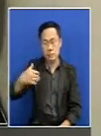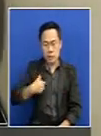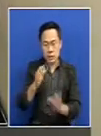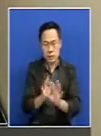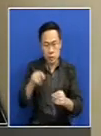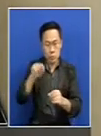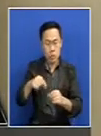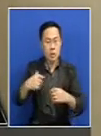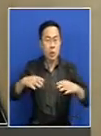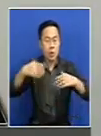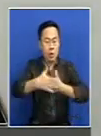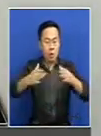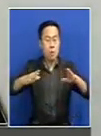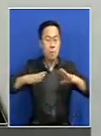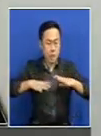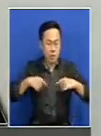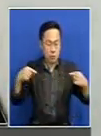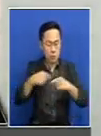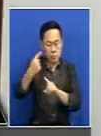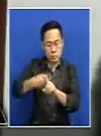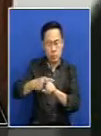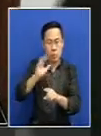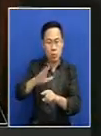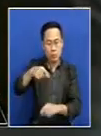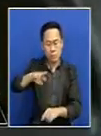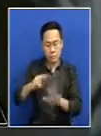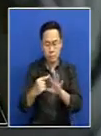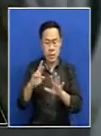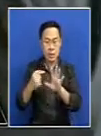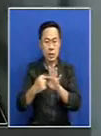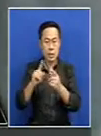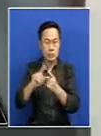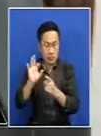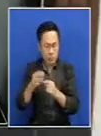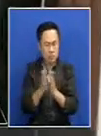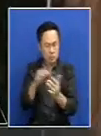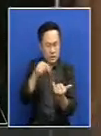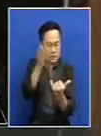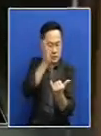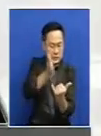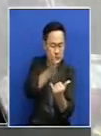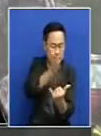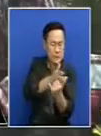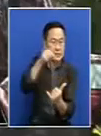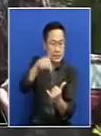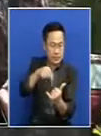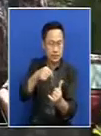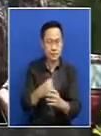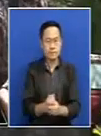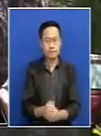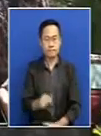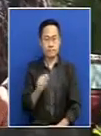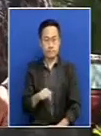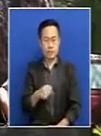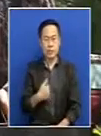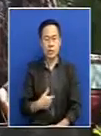สำคัญคือที่พักของนายอาตูย่านพระราม9ที่เชื่อว่าเป็นจุดหันศพด้วยบริเวณนี้นะ